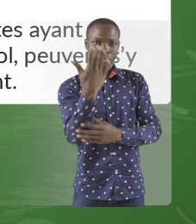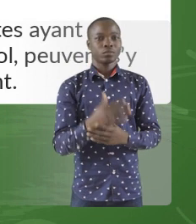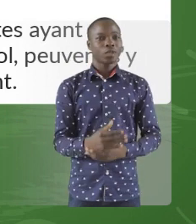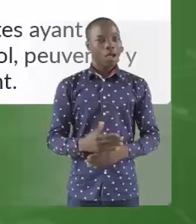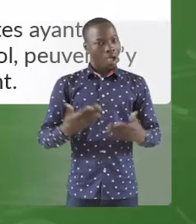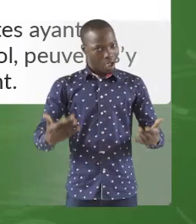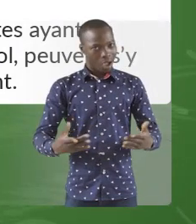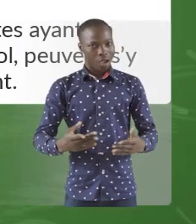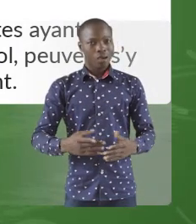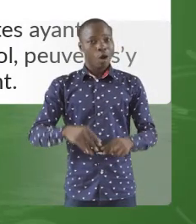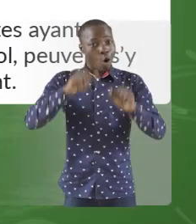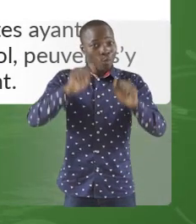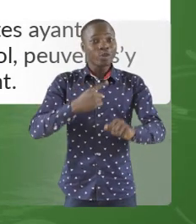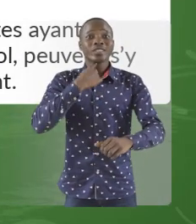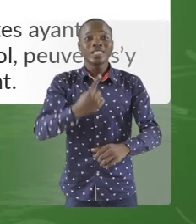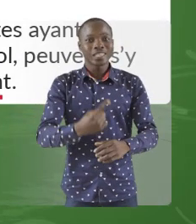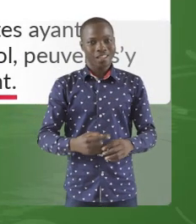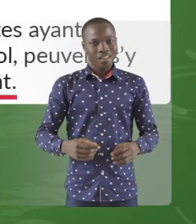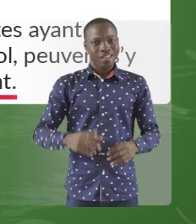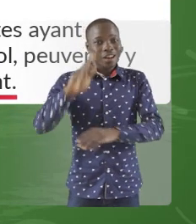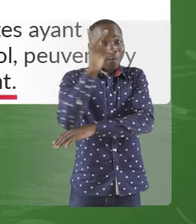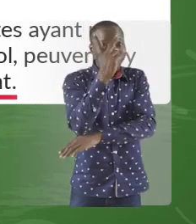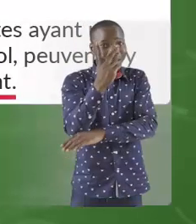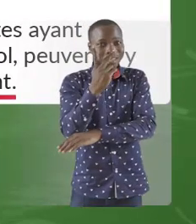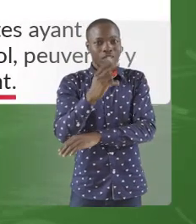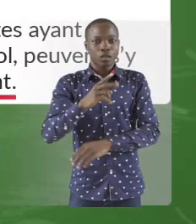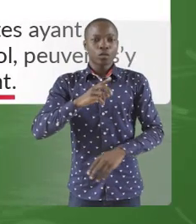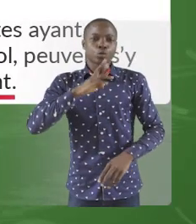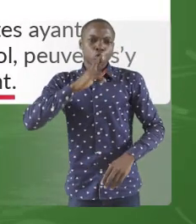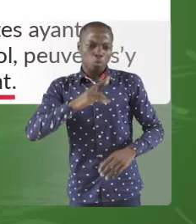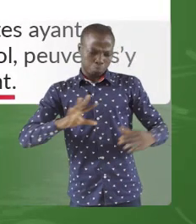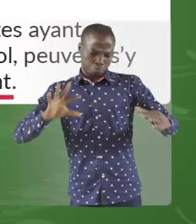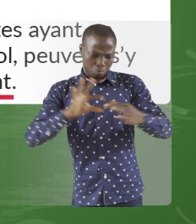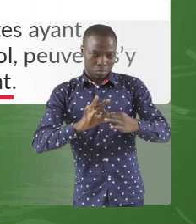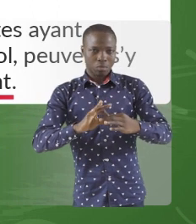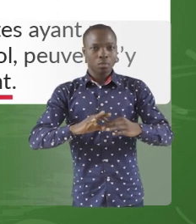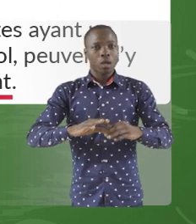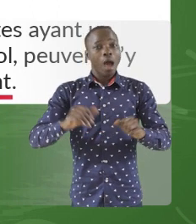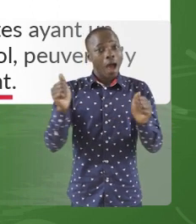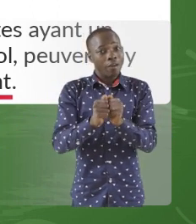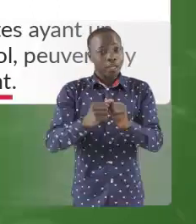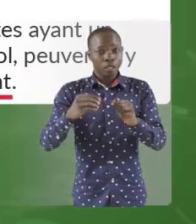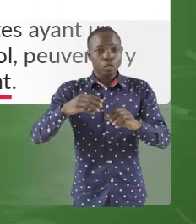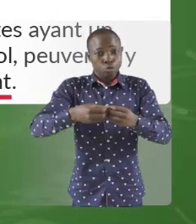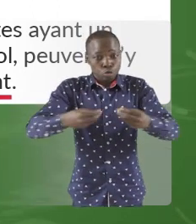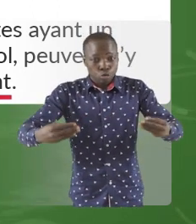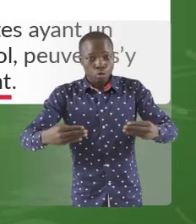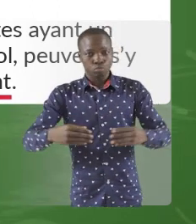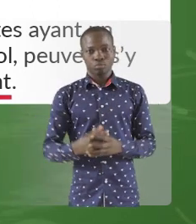On dit alors que les plantes sont adaptées au sol sur lequel elles se développent.